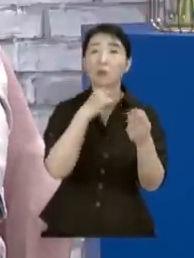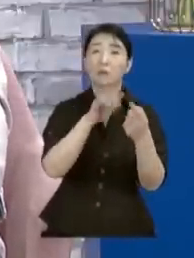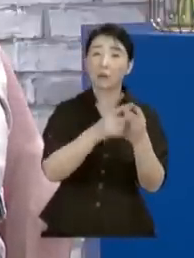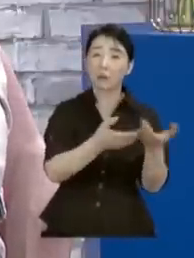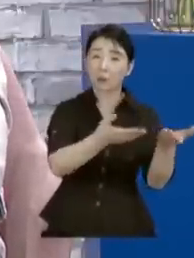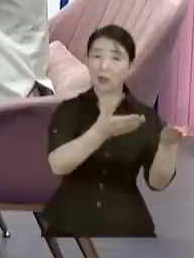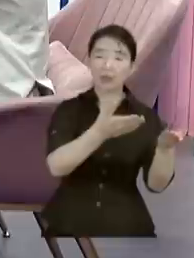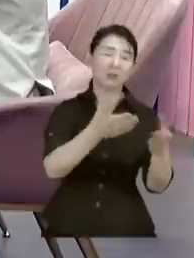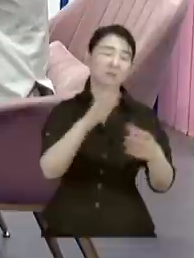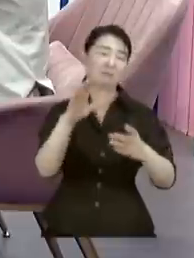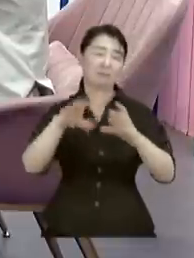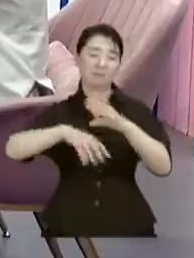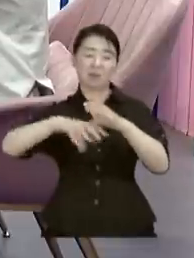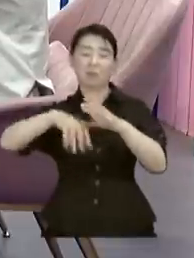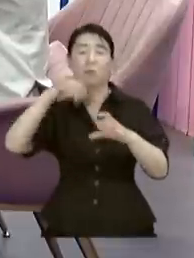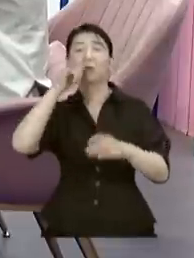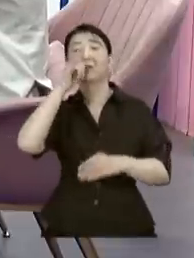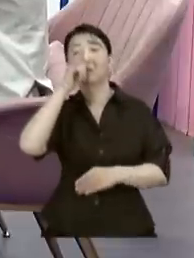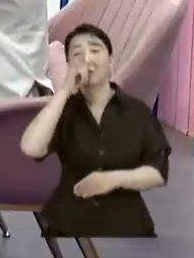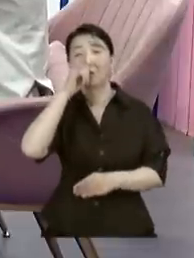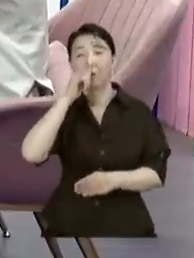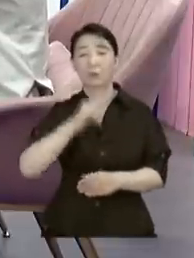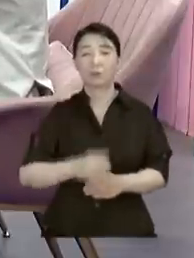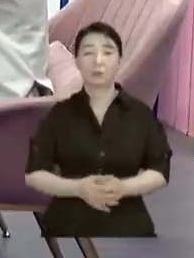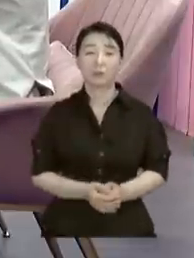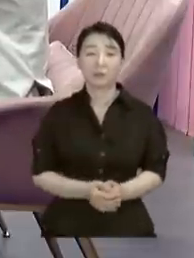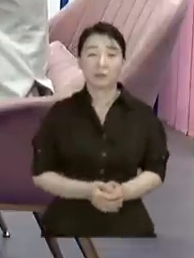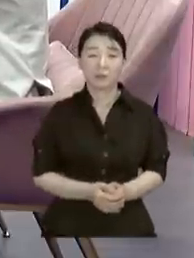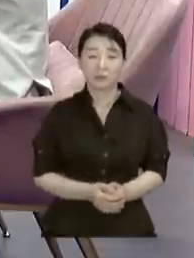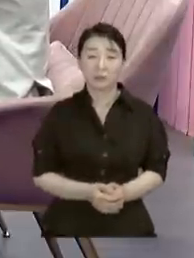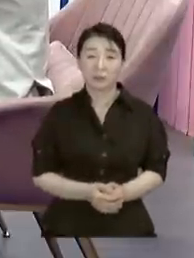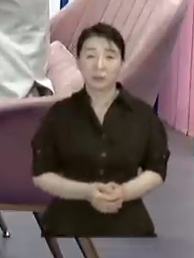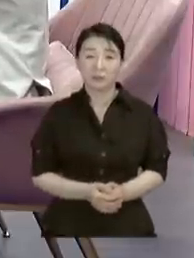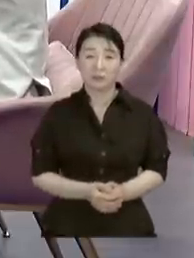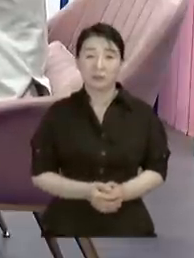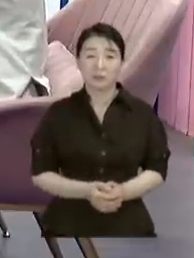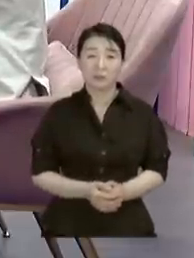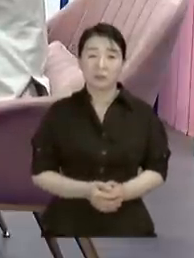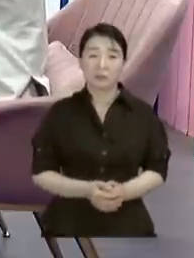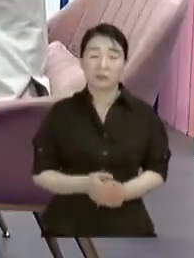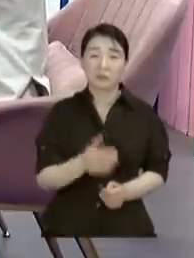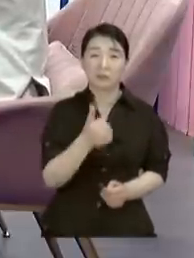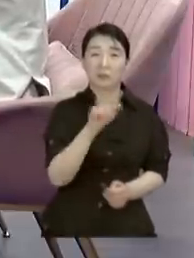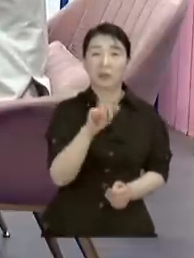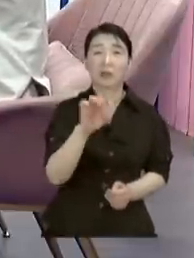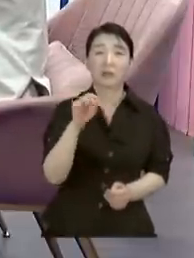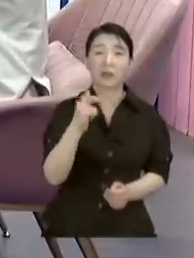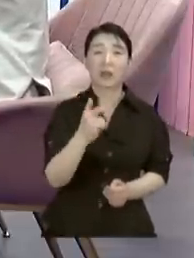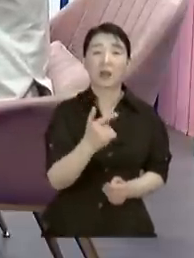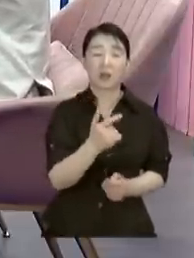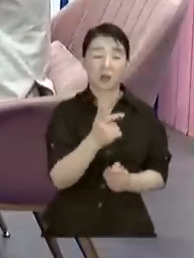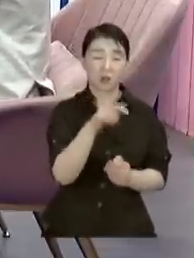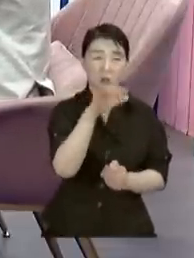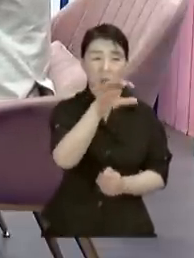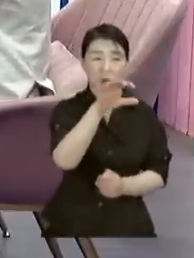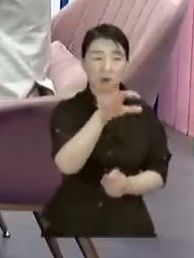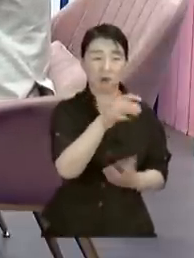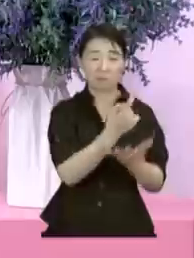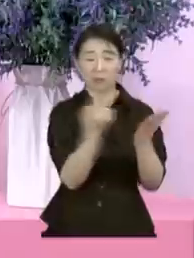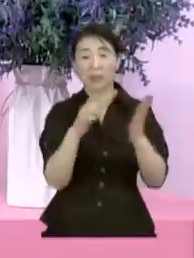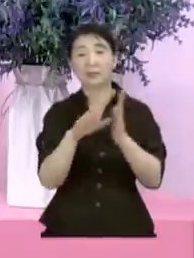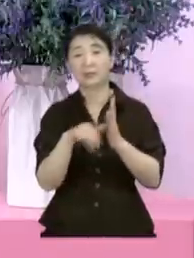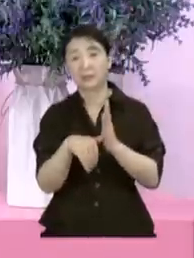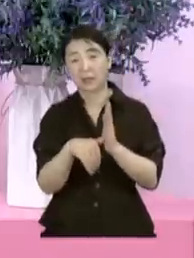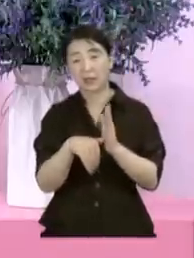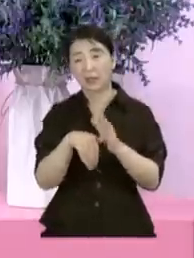이제 이렇게 제비뽑기 같은 게 있어요. 그러면 이제 하나원이 하나원에서 나오면 나오기 전에 주비 배정이 되는데